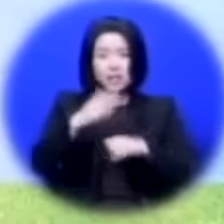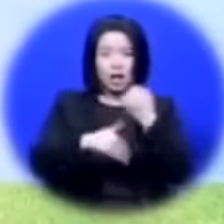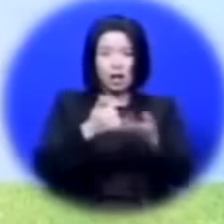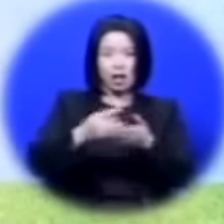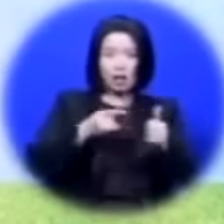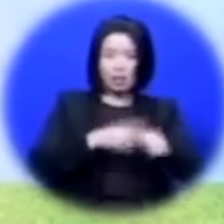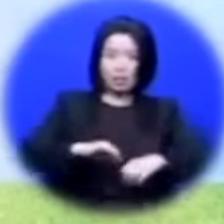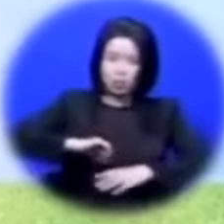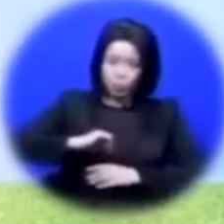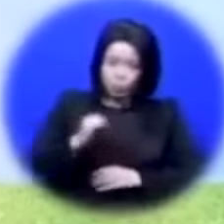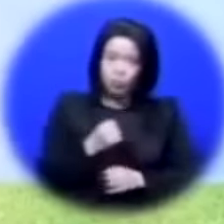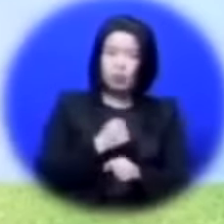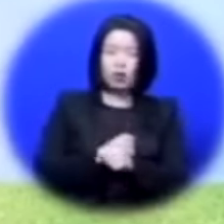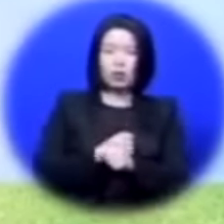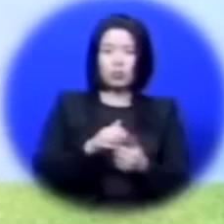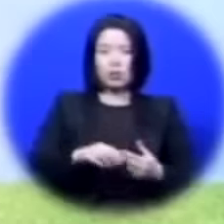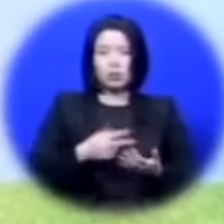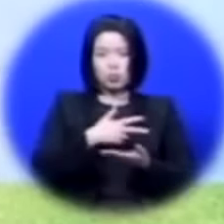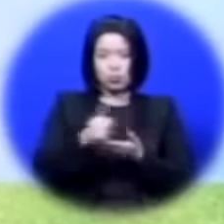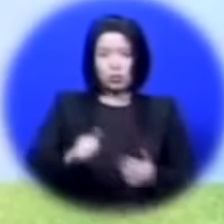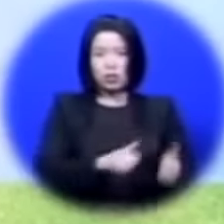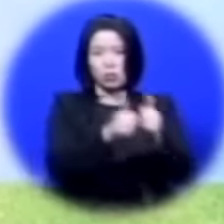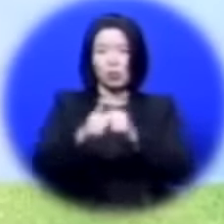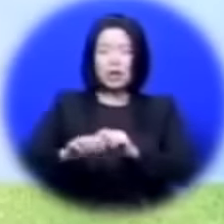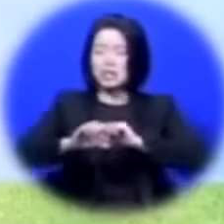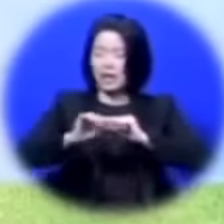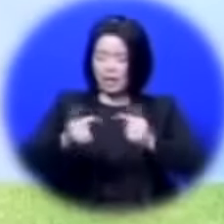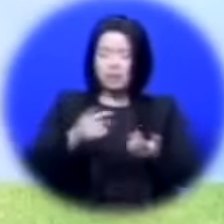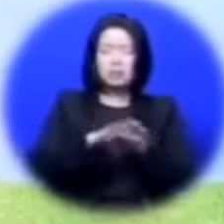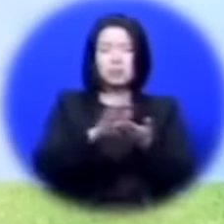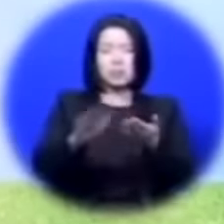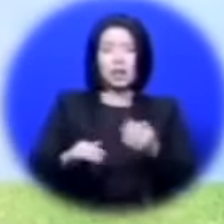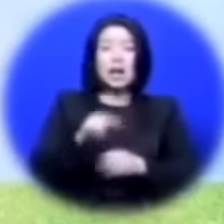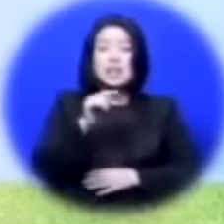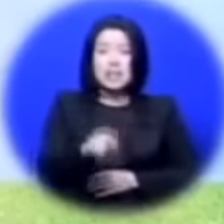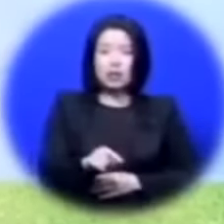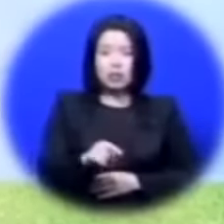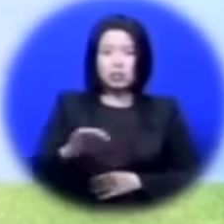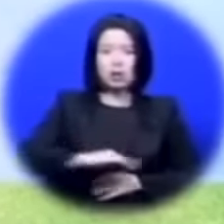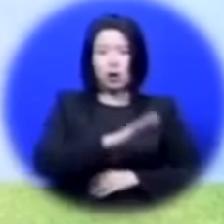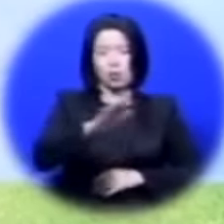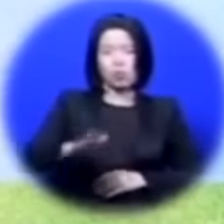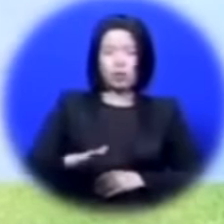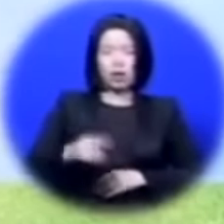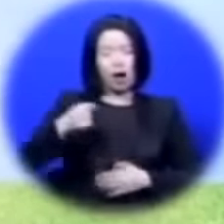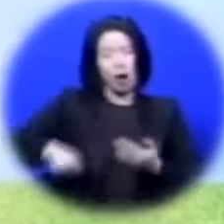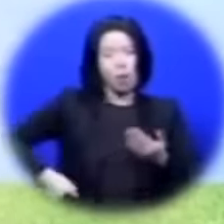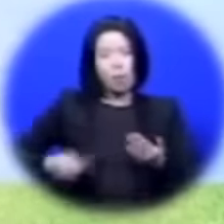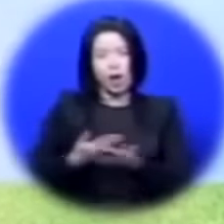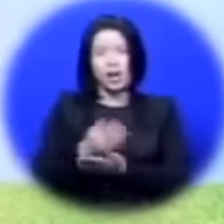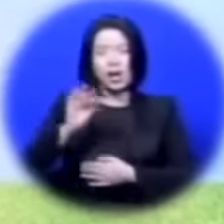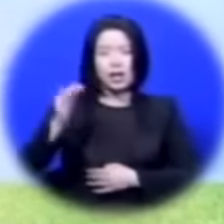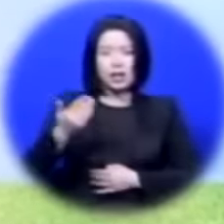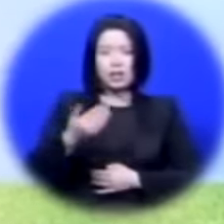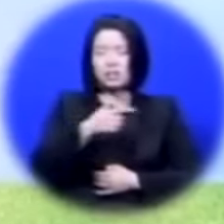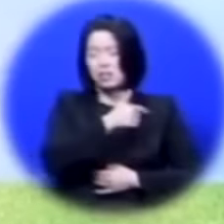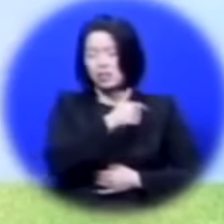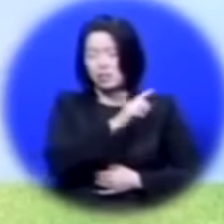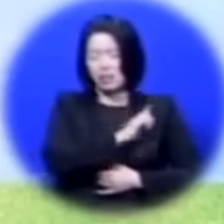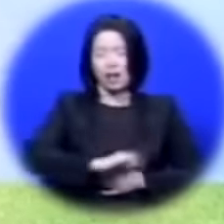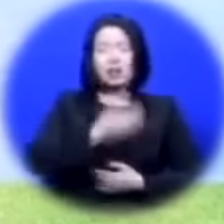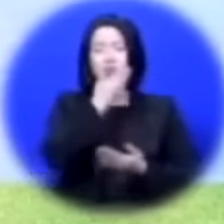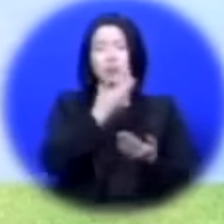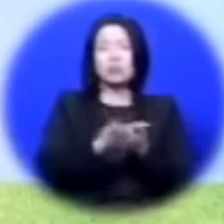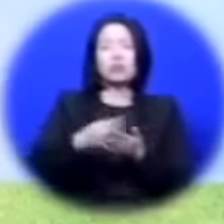순종하고 주님과 동행하지 않았습니다 이것이 우리가 회개해야 될 가장 중요한 회계고